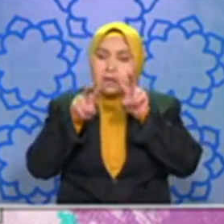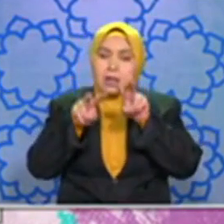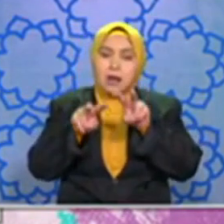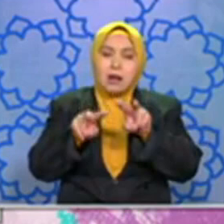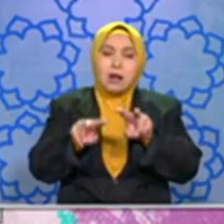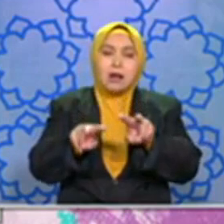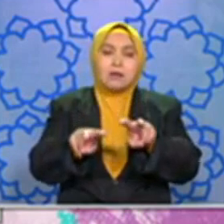مستورا